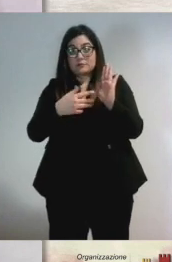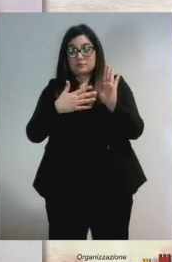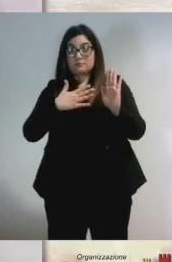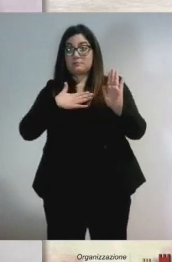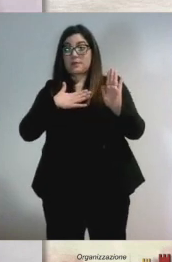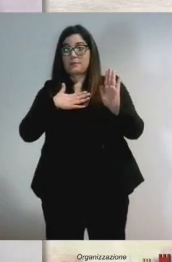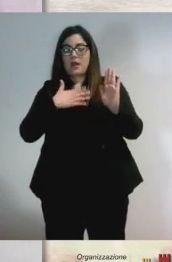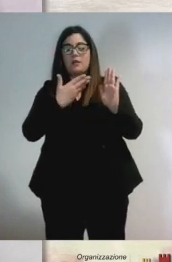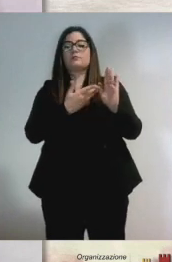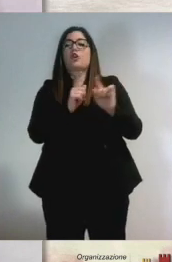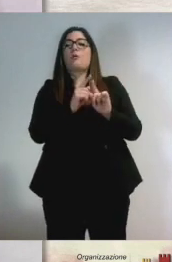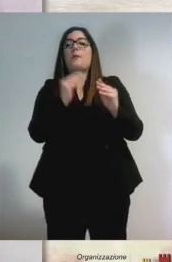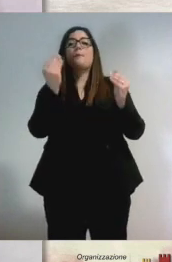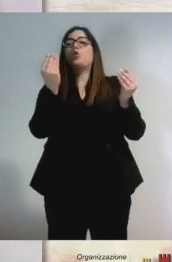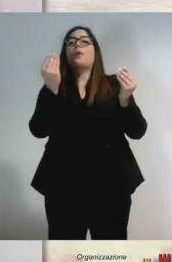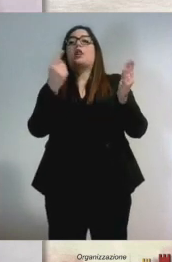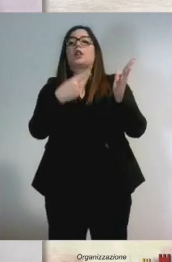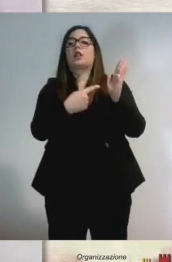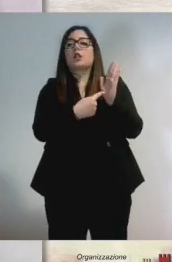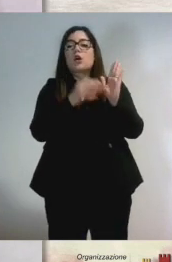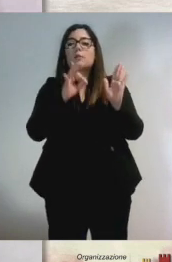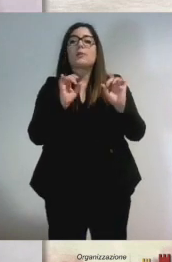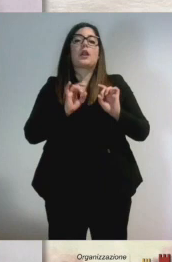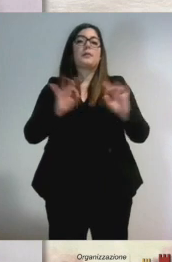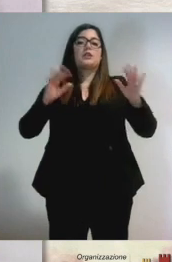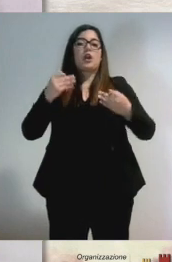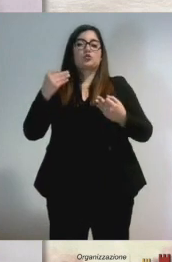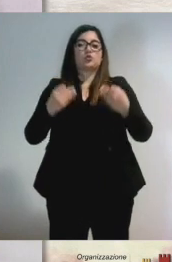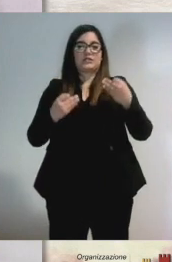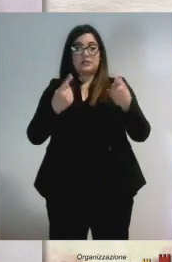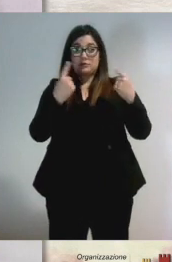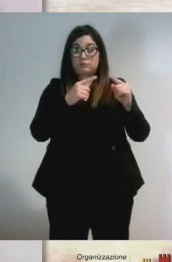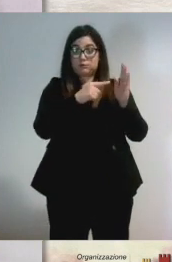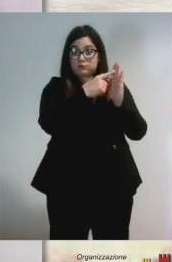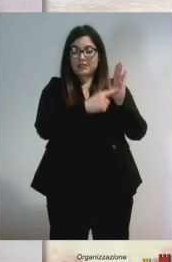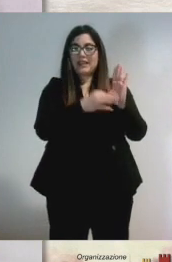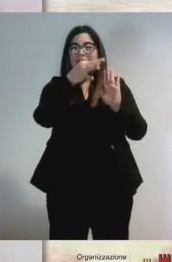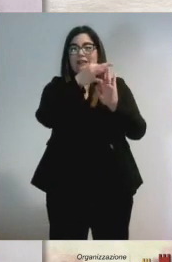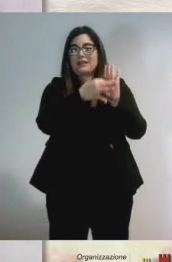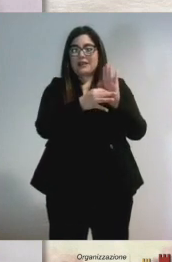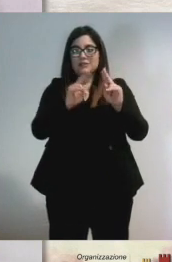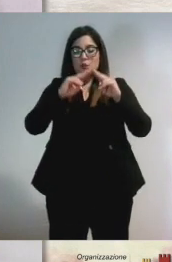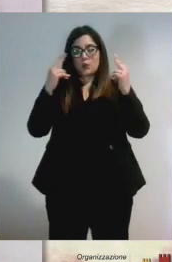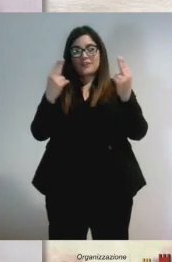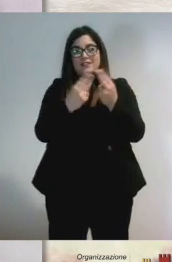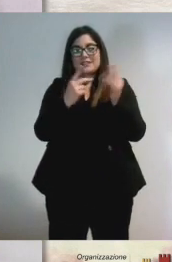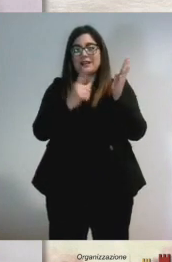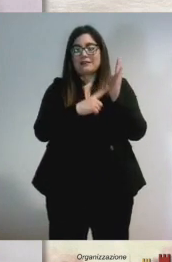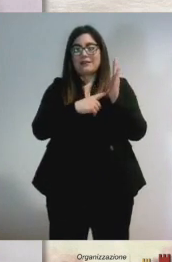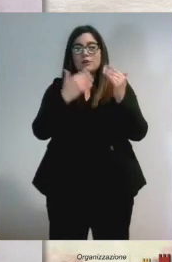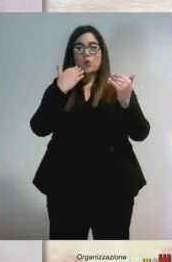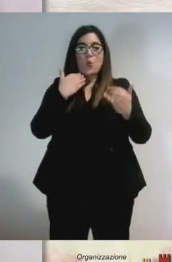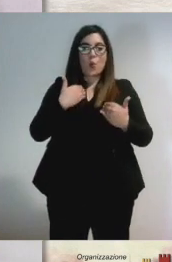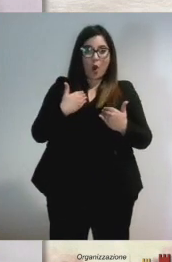monumento di libertà e di giustizia che è stata la dichiarazione universale dei diritti dell'uomo e del cittadino gli uomini nascono